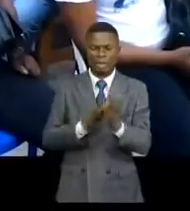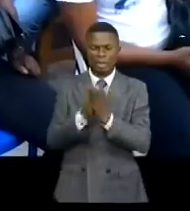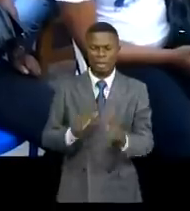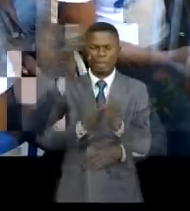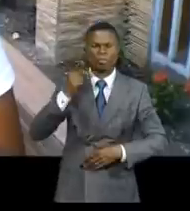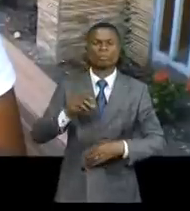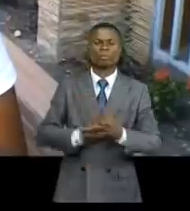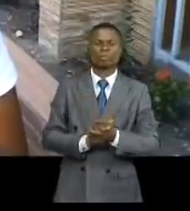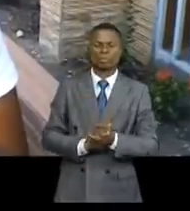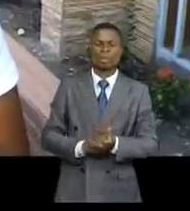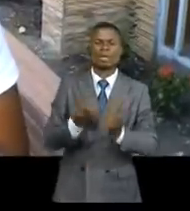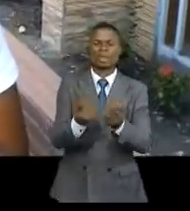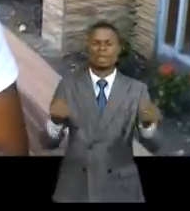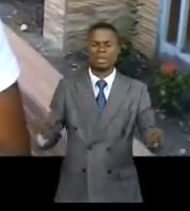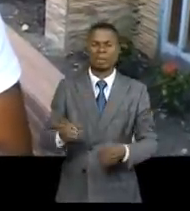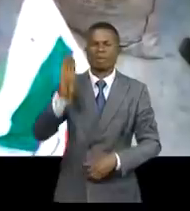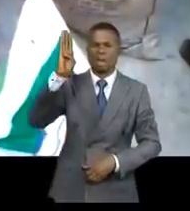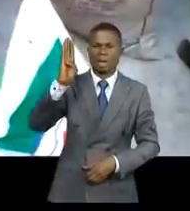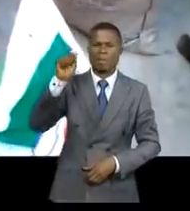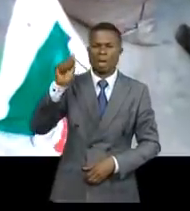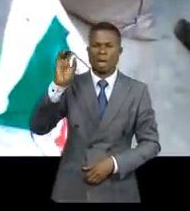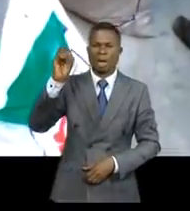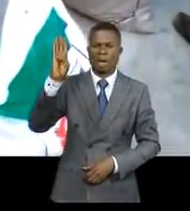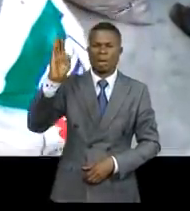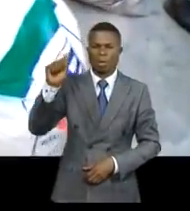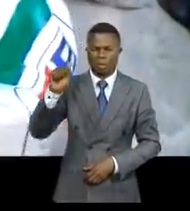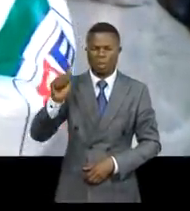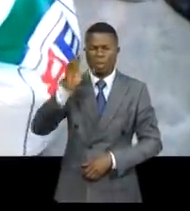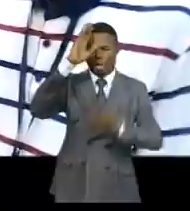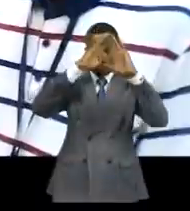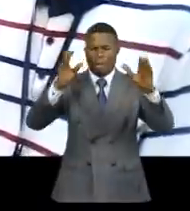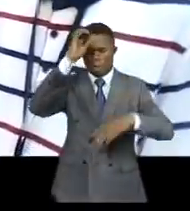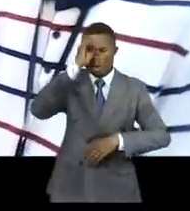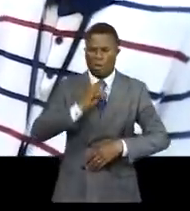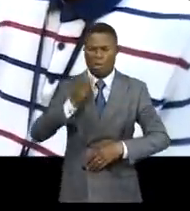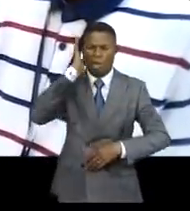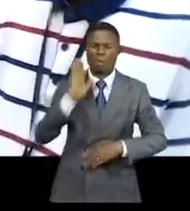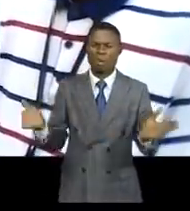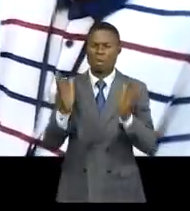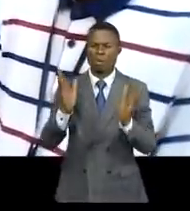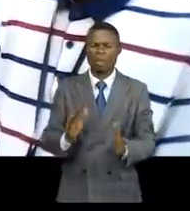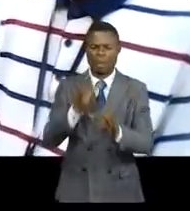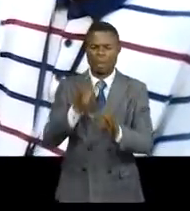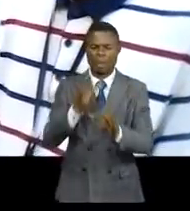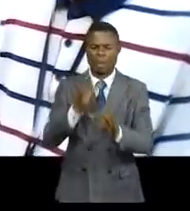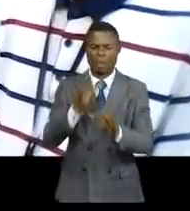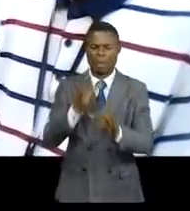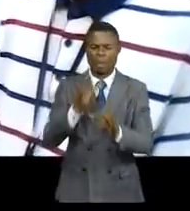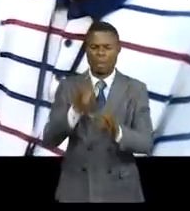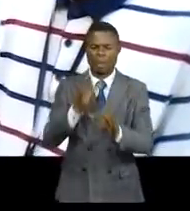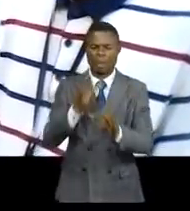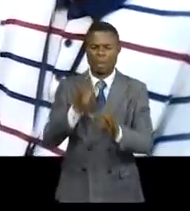capitale. Baoba Salem, orphelinat Le Bon Berger, ont reçu vivre et non vivre. Y compris